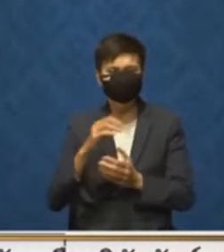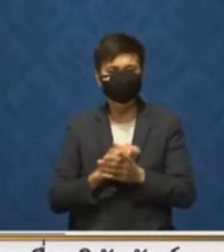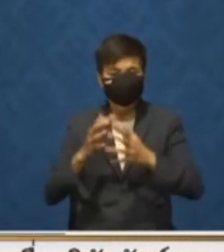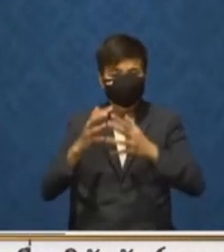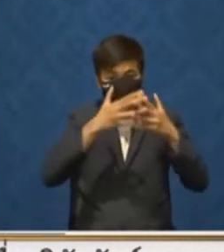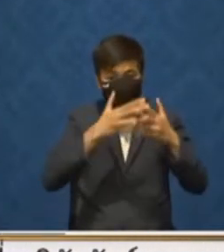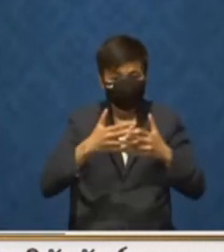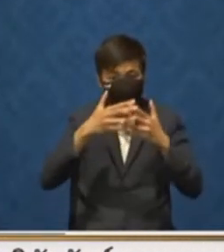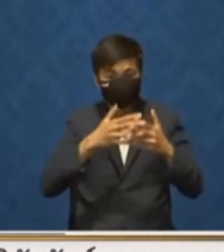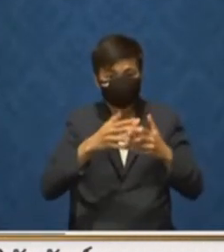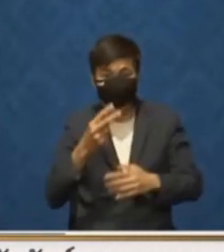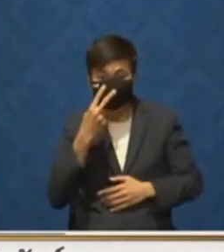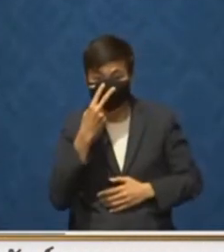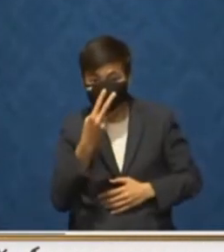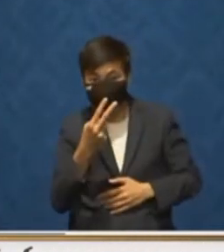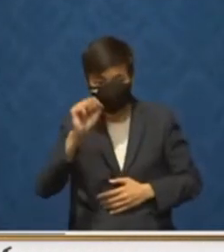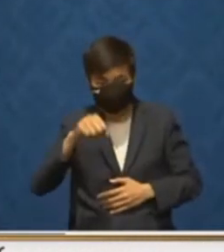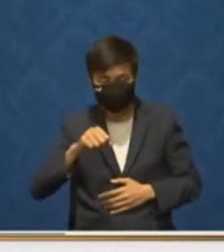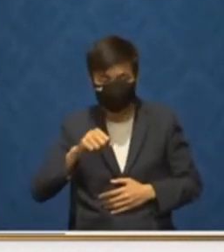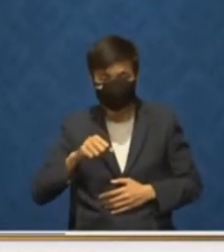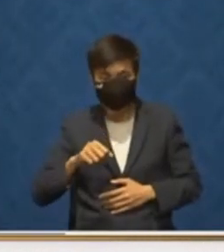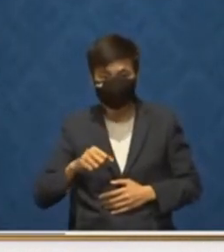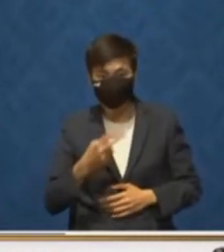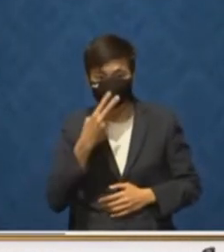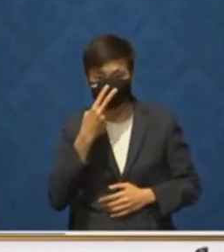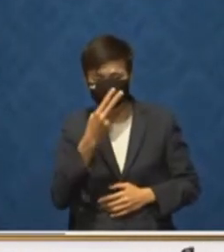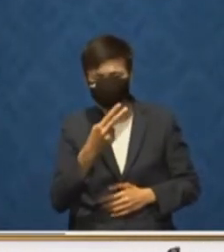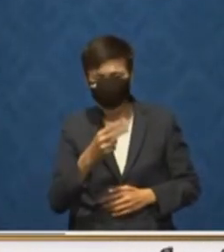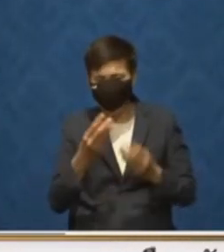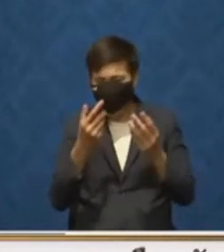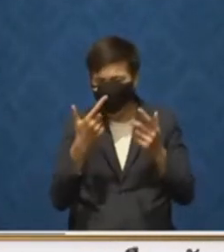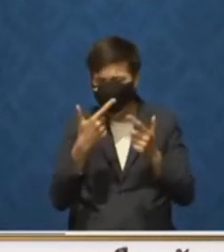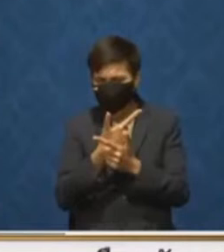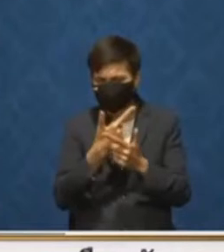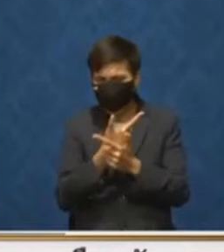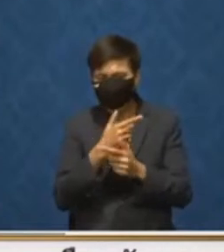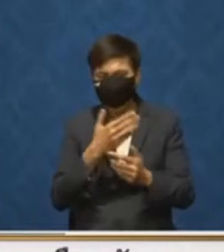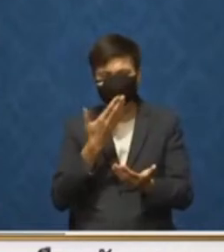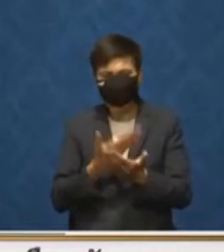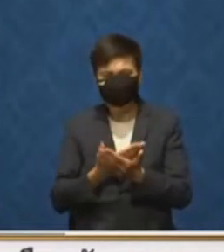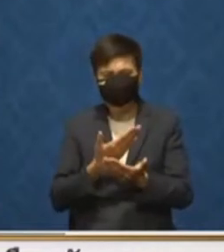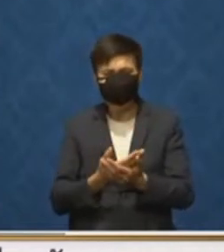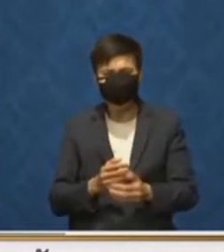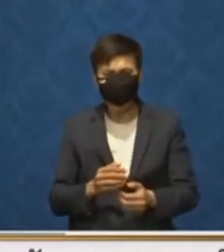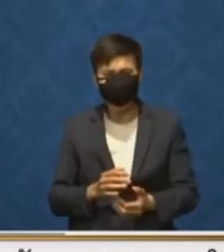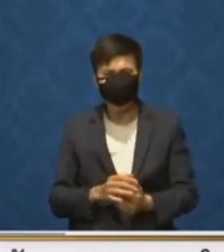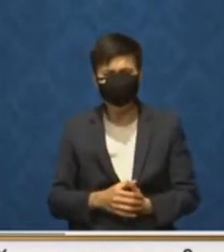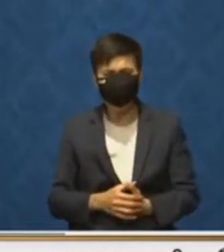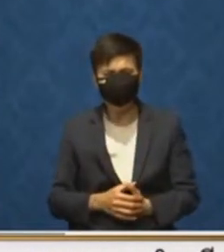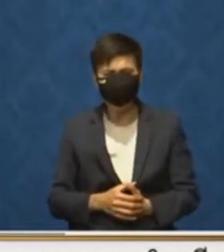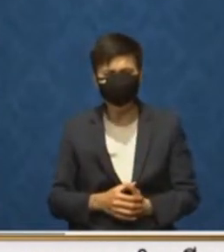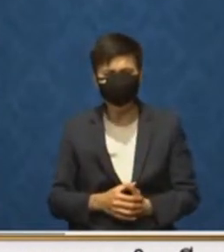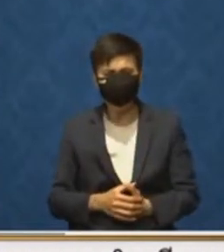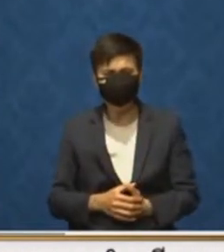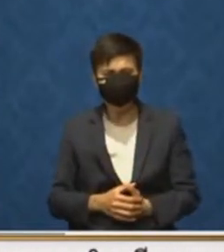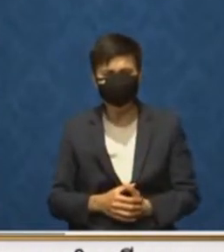ประธานเห็นใช่ไหมครับไม่กี่วันนี้ตัวเลขเงินเฟ้อออกมาเดือนมิถุนายนบวก 9จุดหนึ่ง